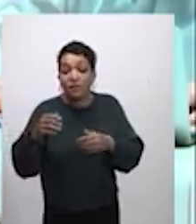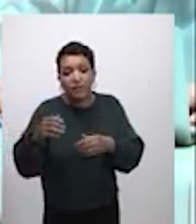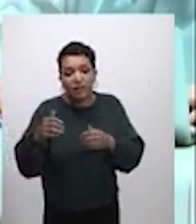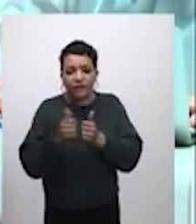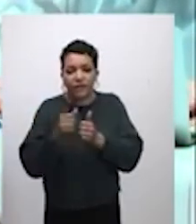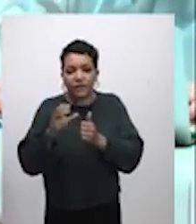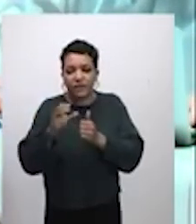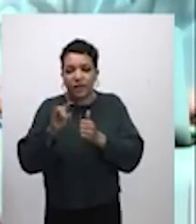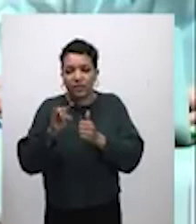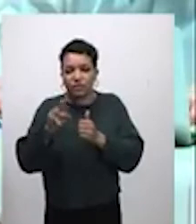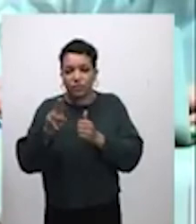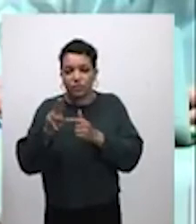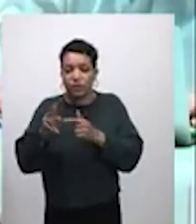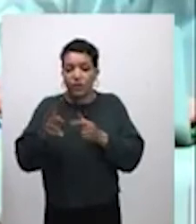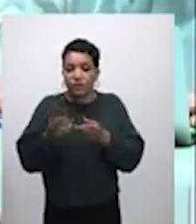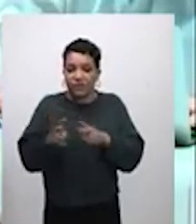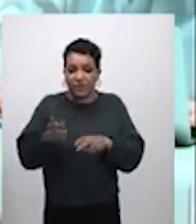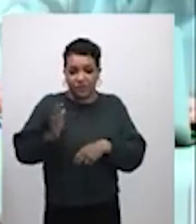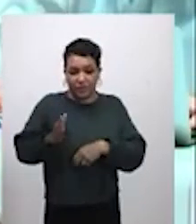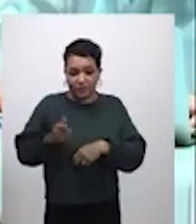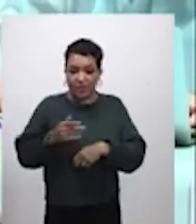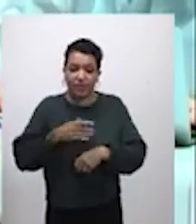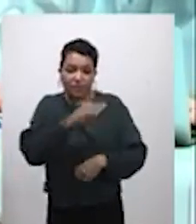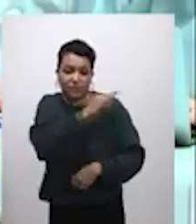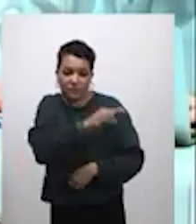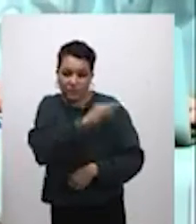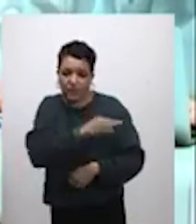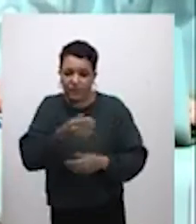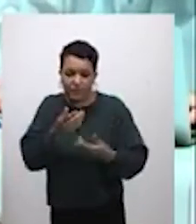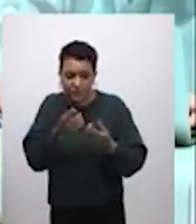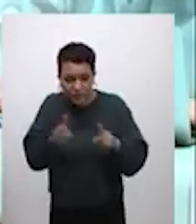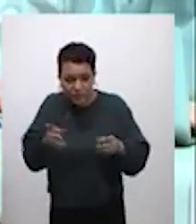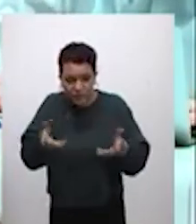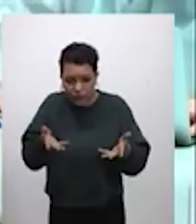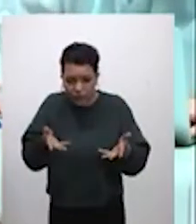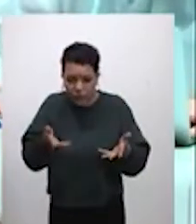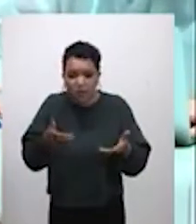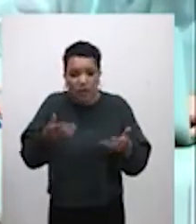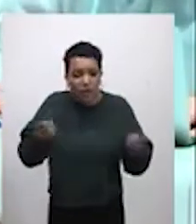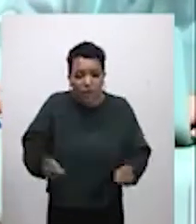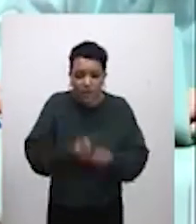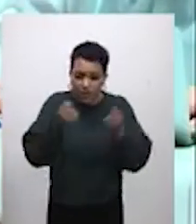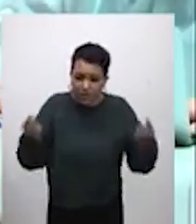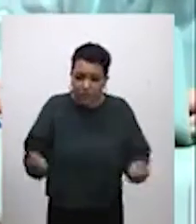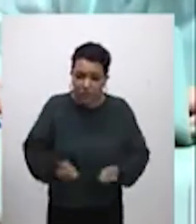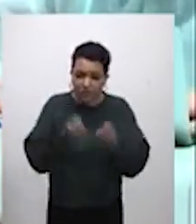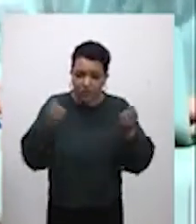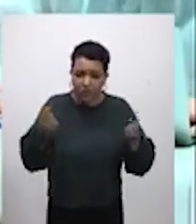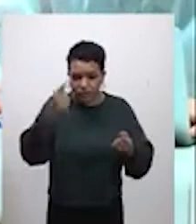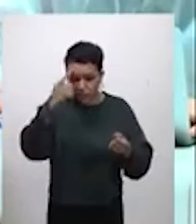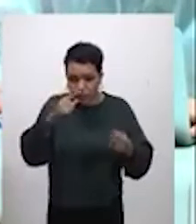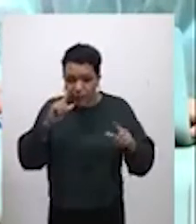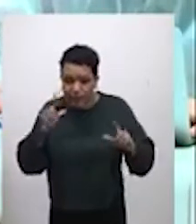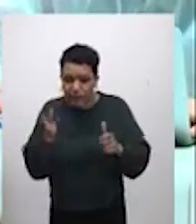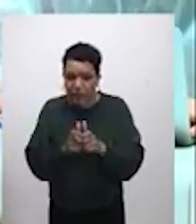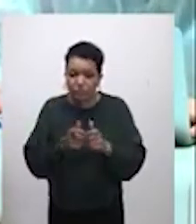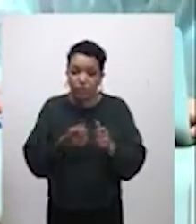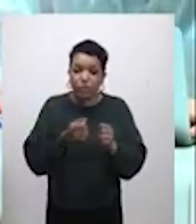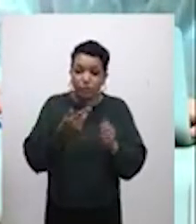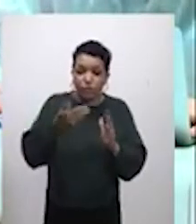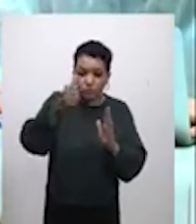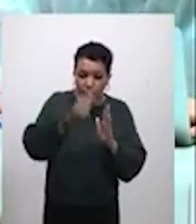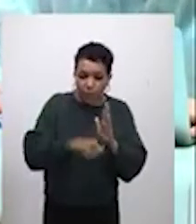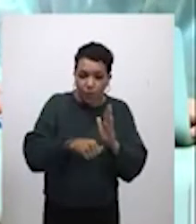ville de Bordeaux, avant que la vaccination ne soit disponible, avait largement investi la campagne de dépistage, avec l'ouverture pendant plusieurs mois de 2 centres